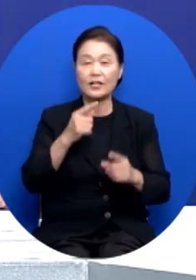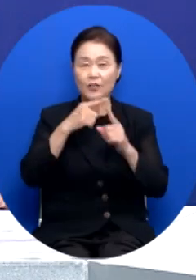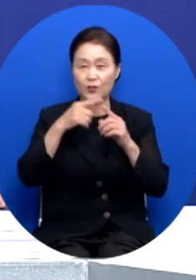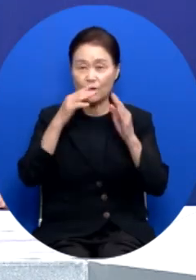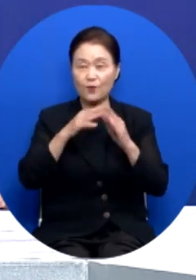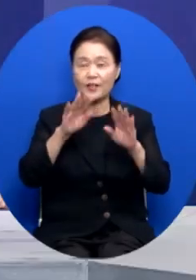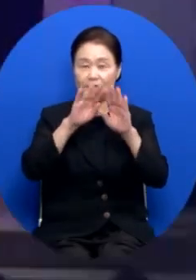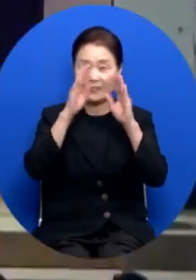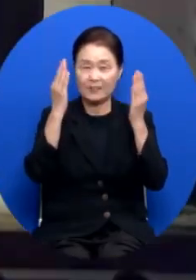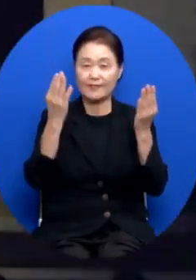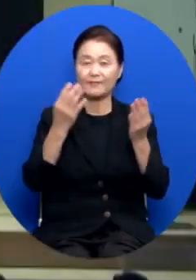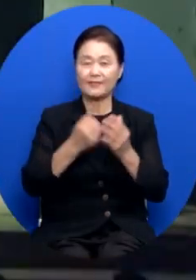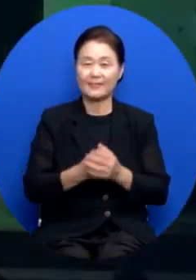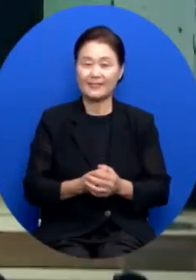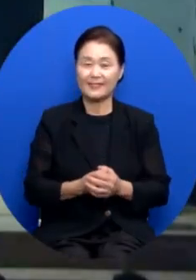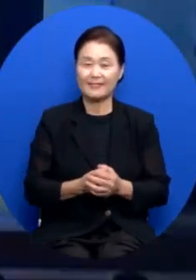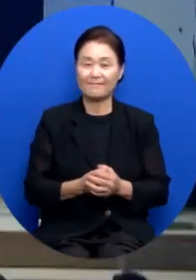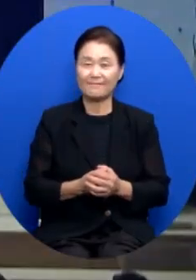개최됐습니다.